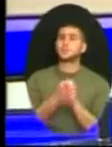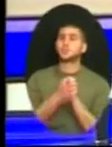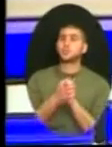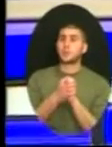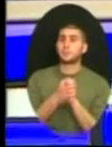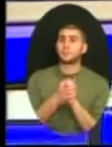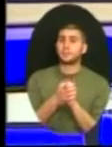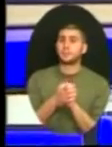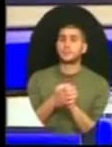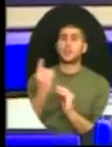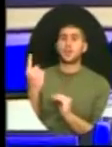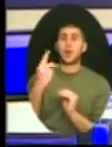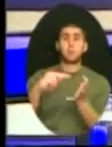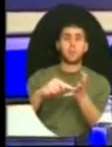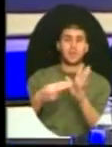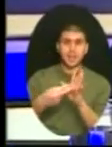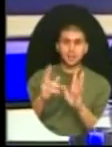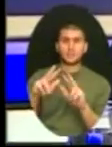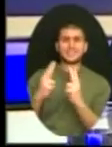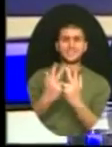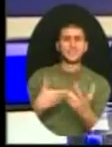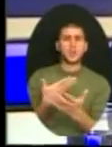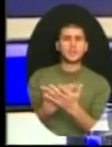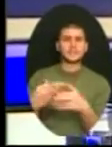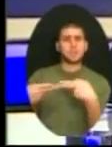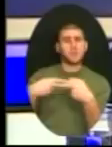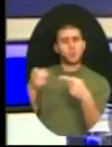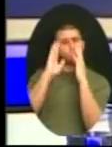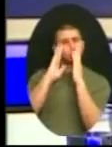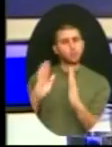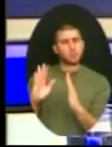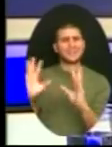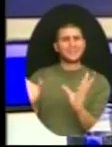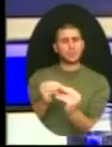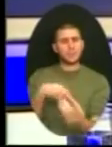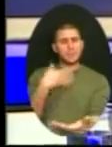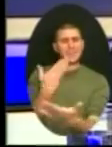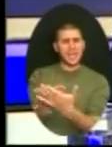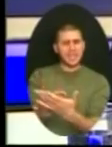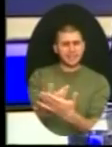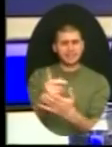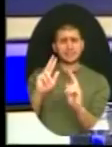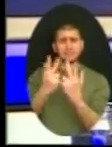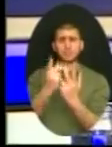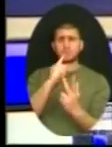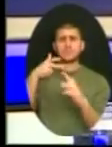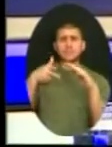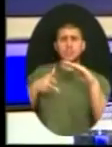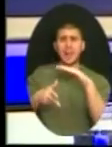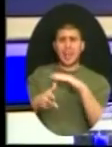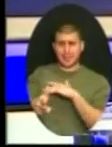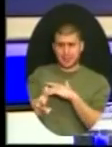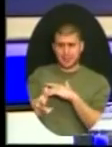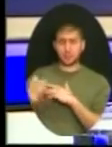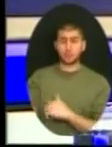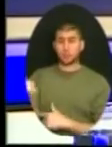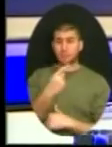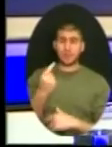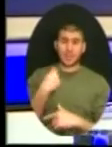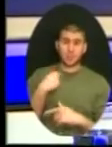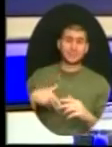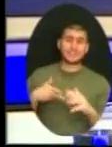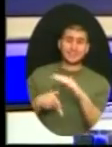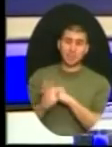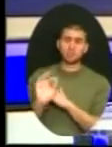שלום לכם. לכל פוליטיקאי יש צוות יועצים קרוב שעליו הוא סומך ושאיתו הוא מתייעץ, הצוות הזה נקרא צוללת. השבוע אנחנו